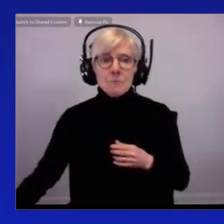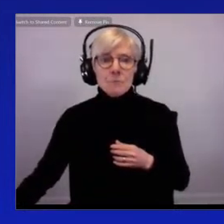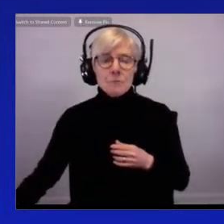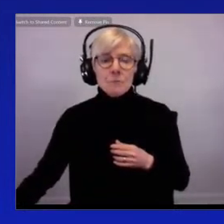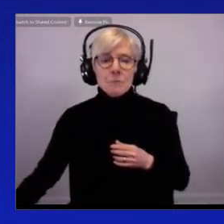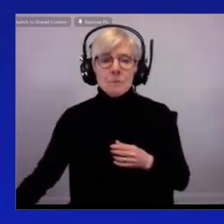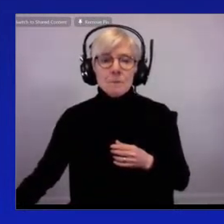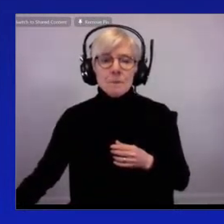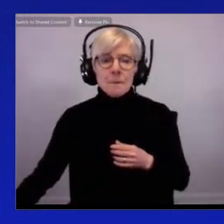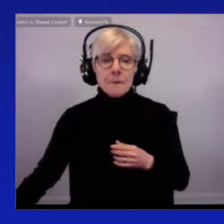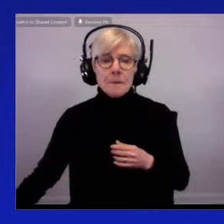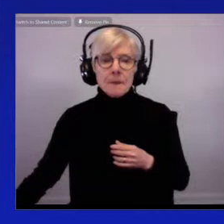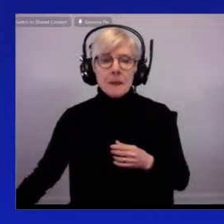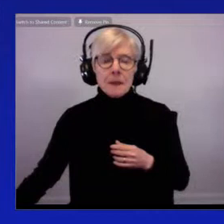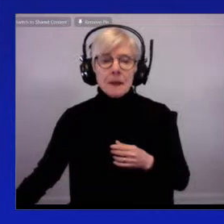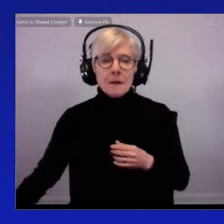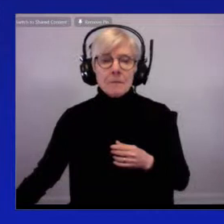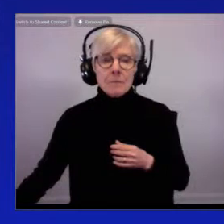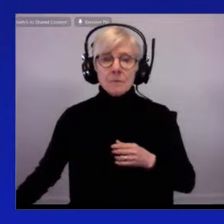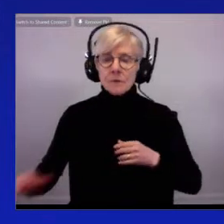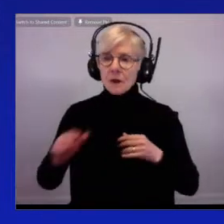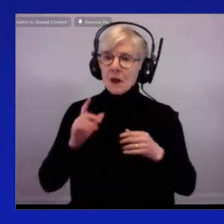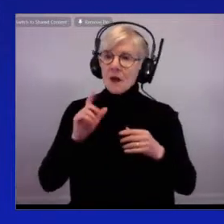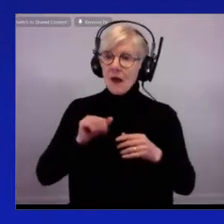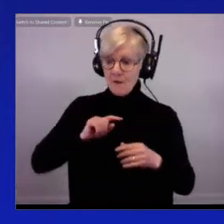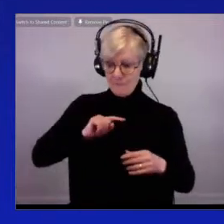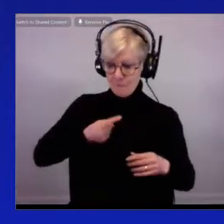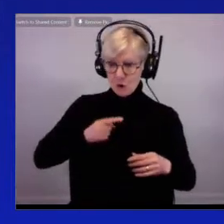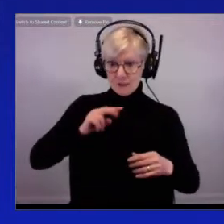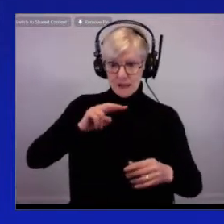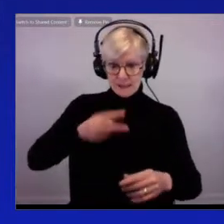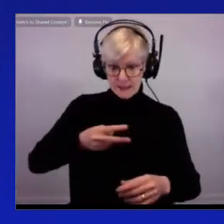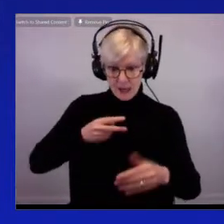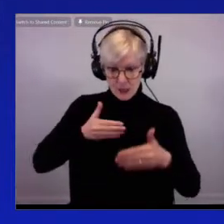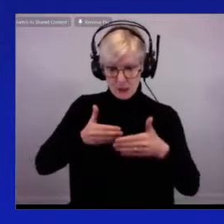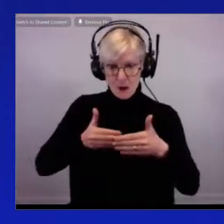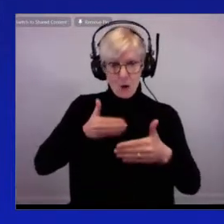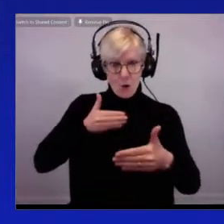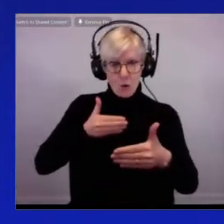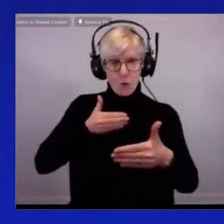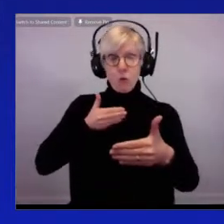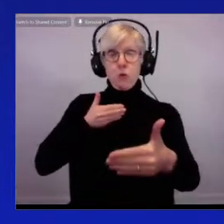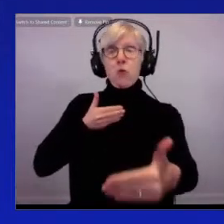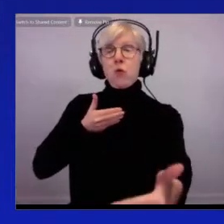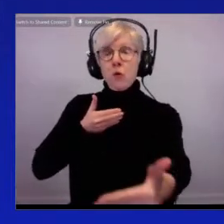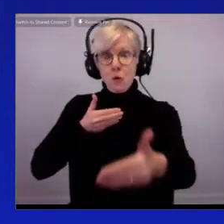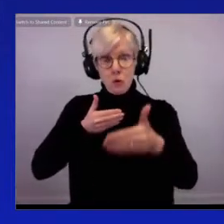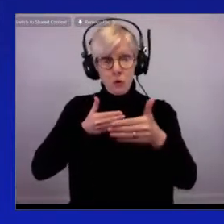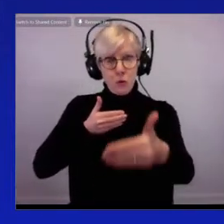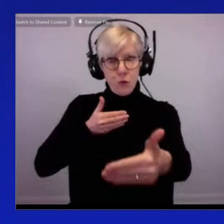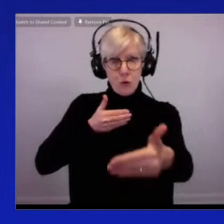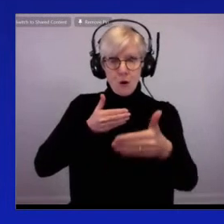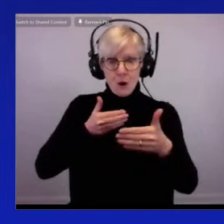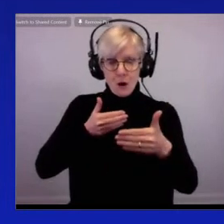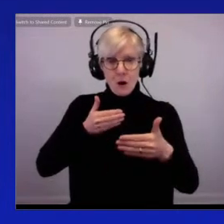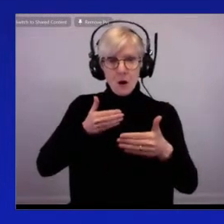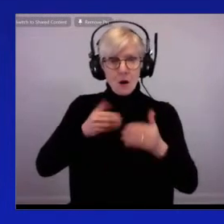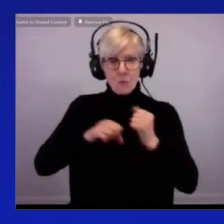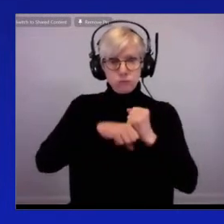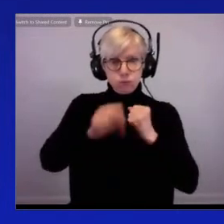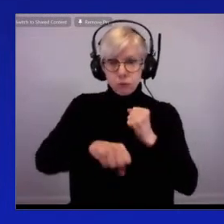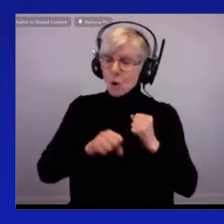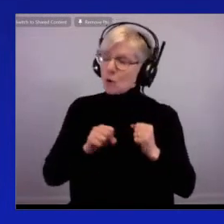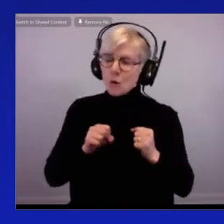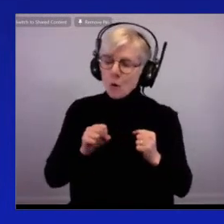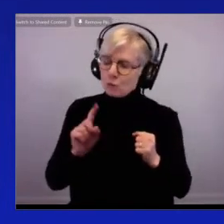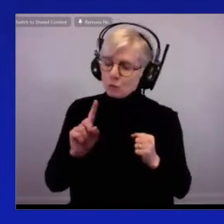sont déçus de la lenteur de la vaccin distribution. Aussi, les résidents veulent en savoir davantage